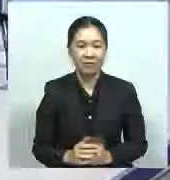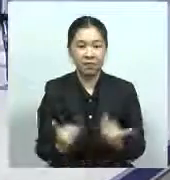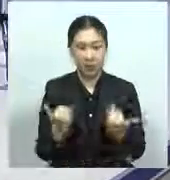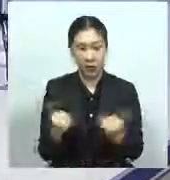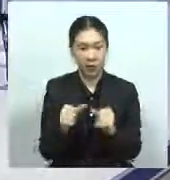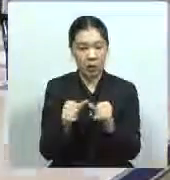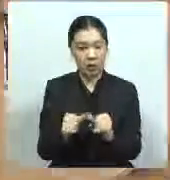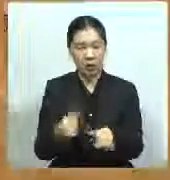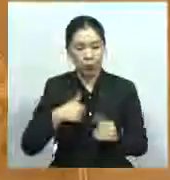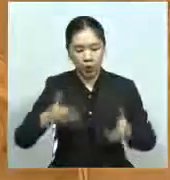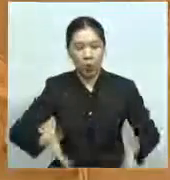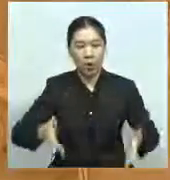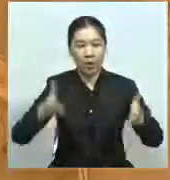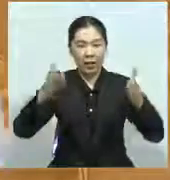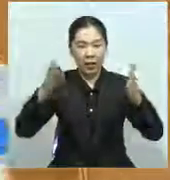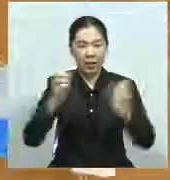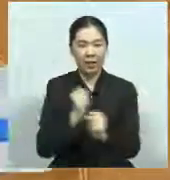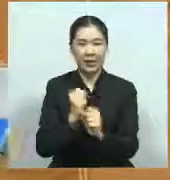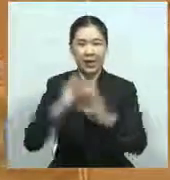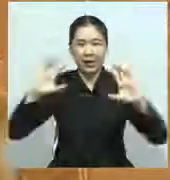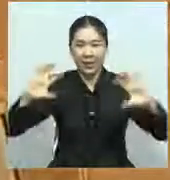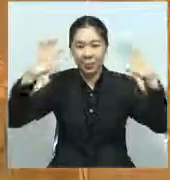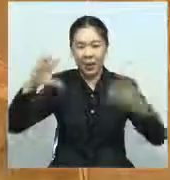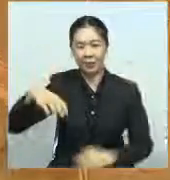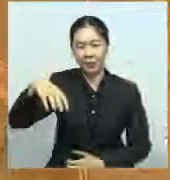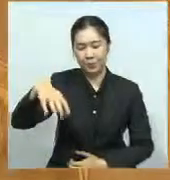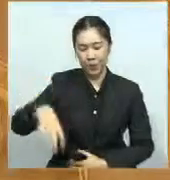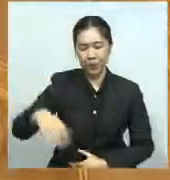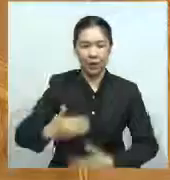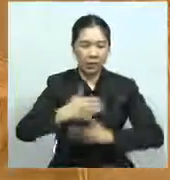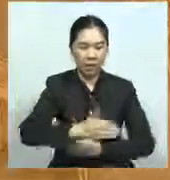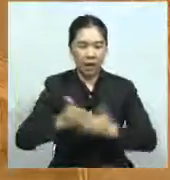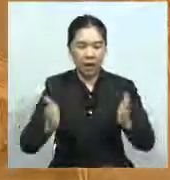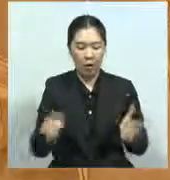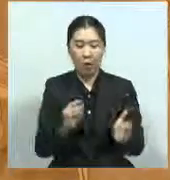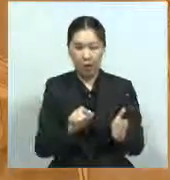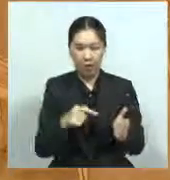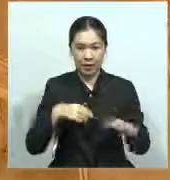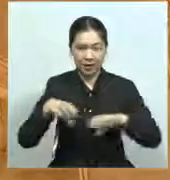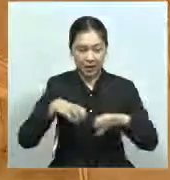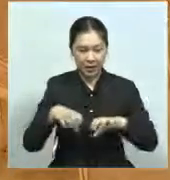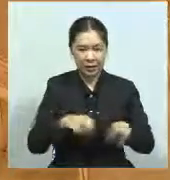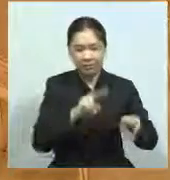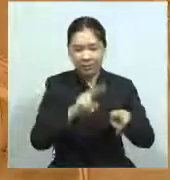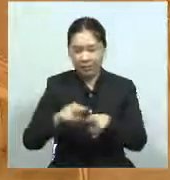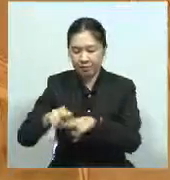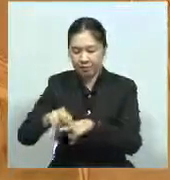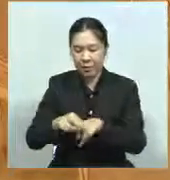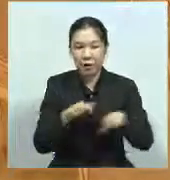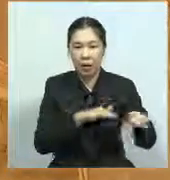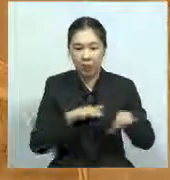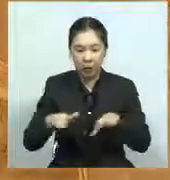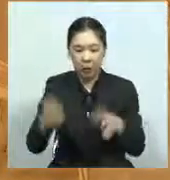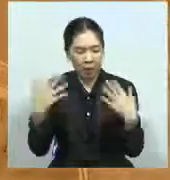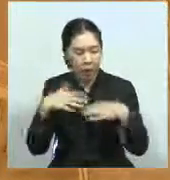นี้ดิฉันอยู่ในอาคารภักดีบดินทำเนียบรัฐบาลนะคะซึ่งภายในห้องแห่งนี้ค่ะเป็นพื้นที่ที่จัดเตรียมไว้สำหรับแขกของรัฐบาลที่จะมาร่ว